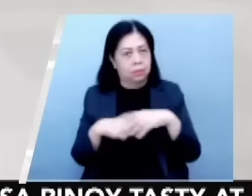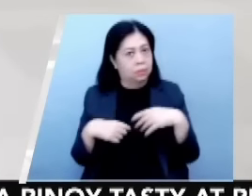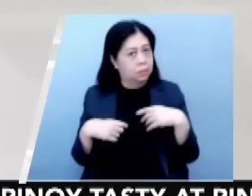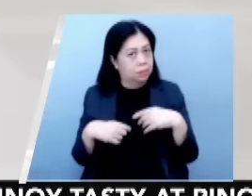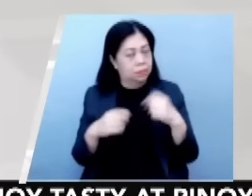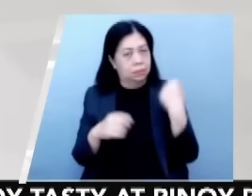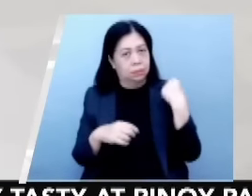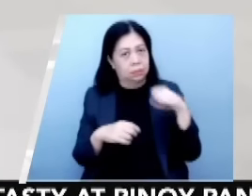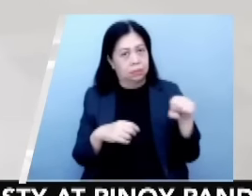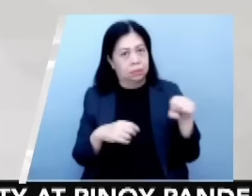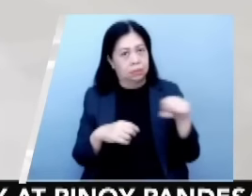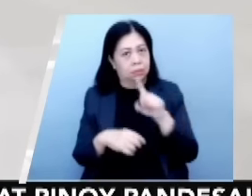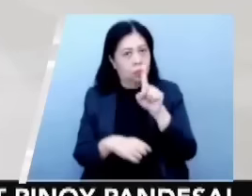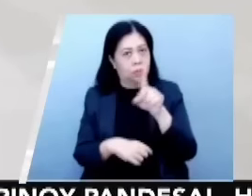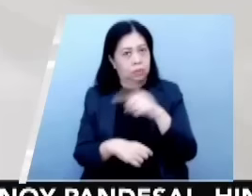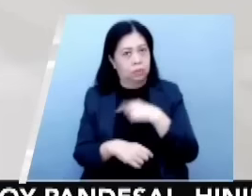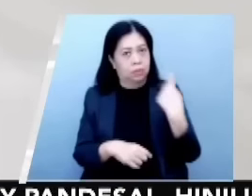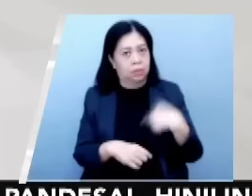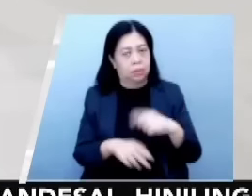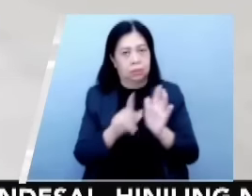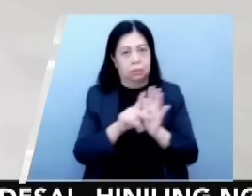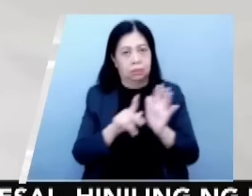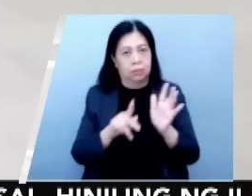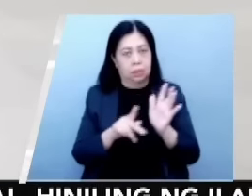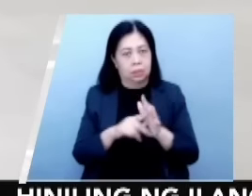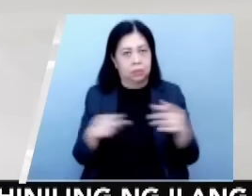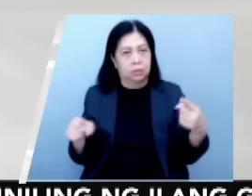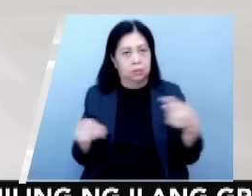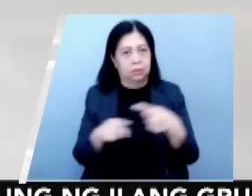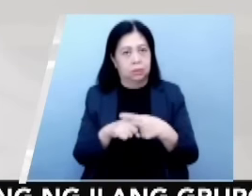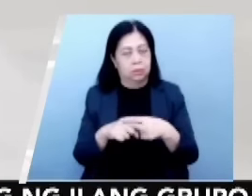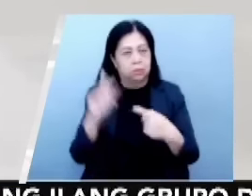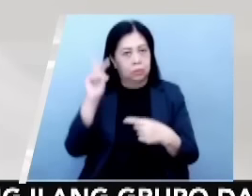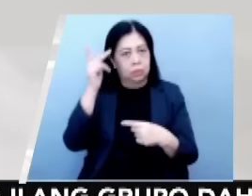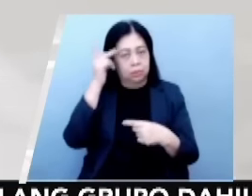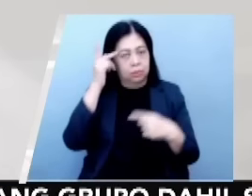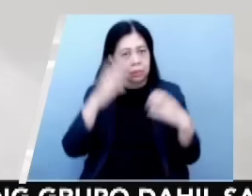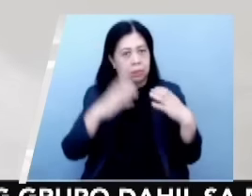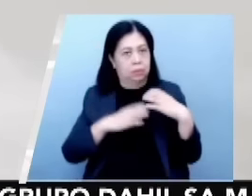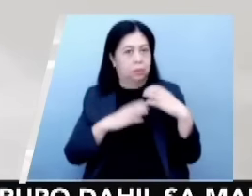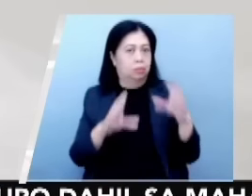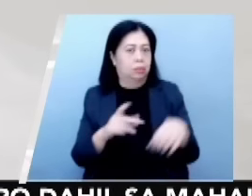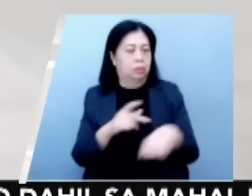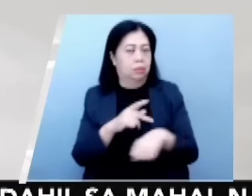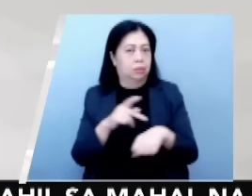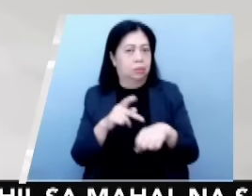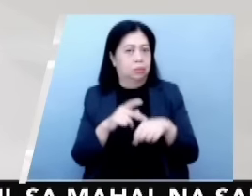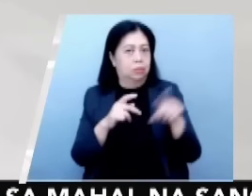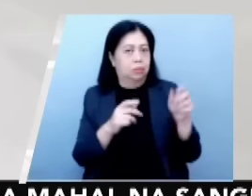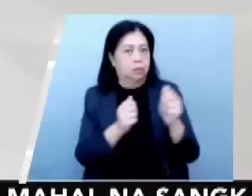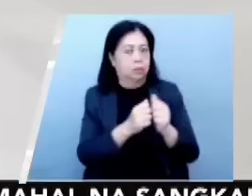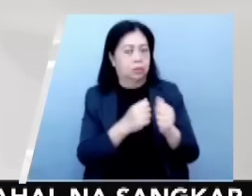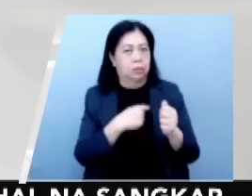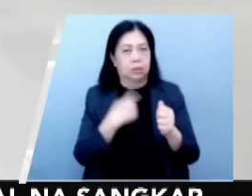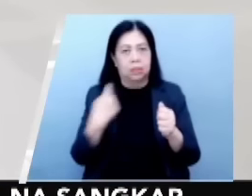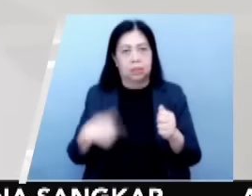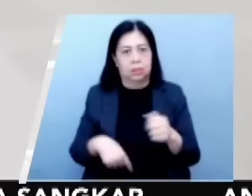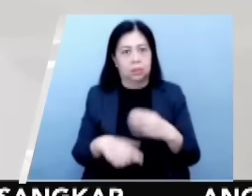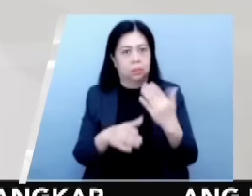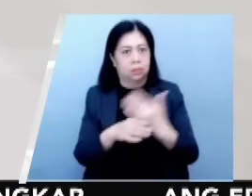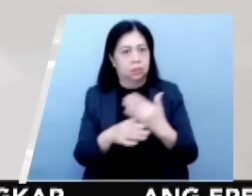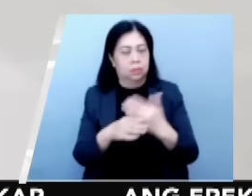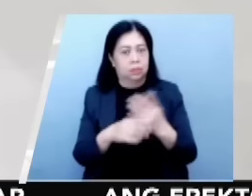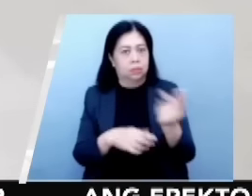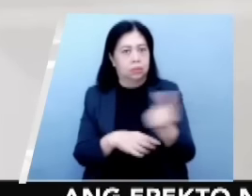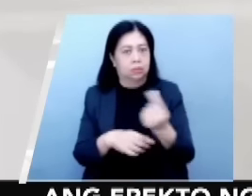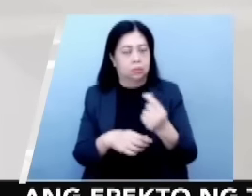One China Policy, pagsalungat sa political commitments ng Pilipinas sa China, at panghihimasok sa usaping panloob ng